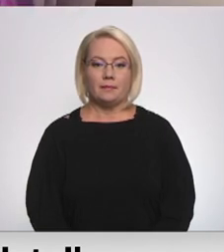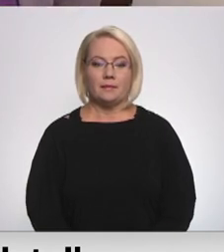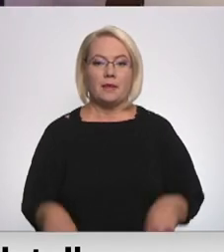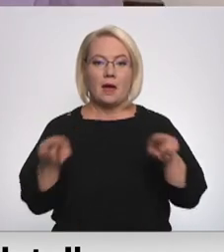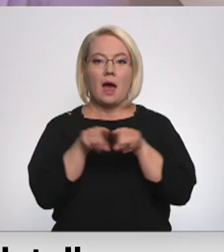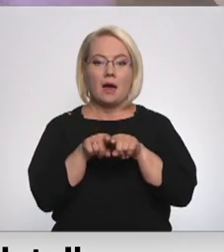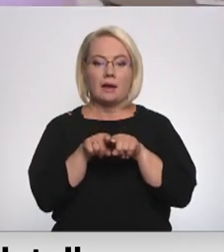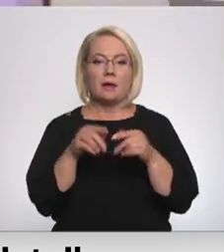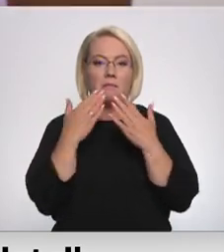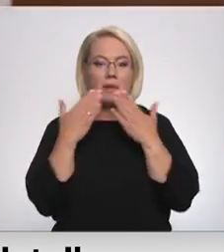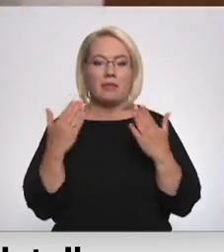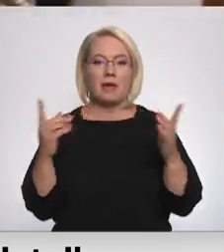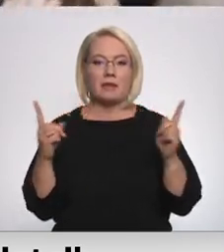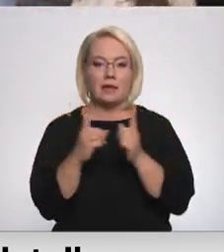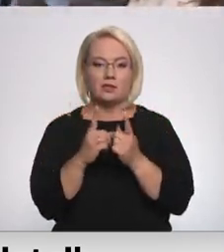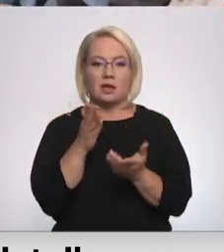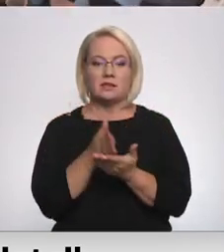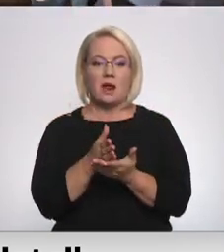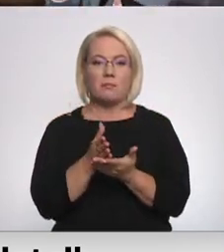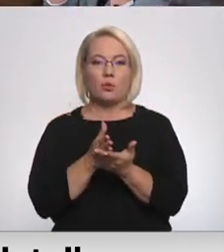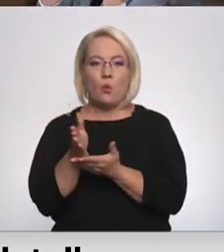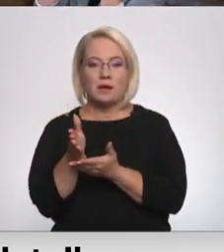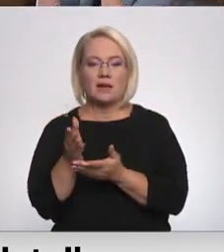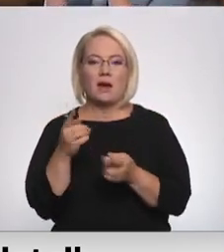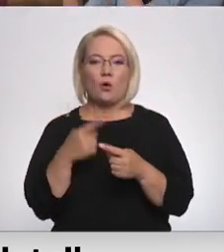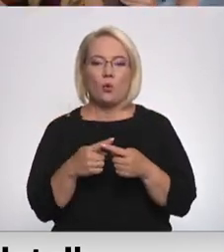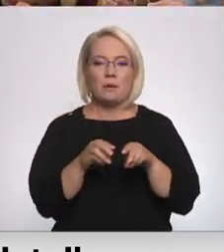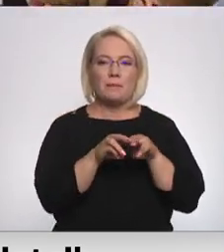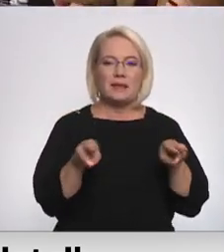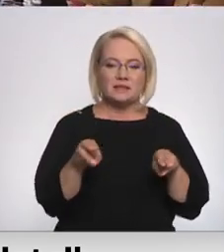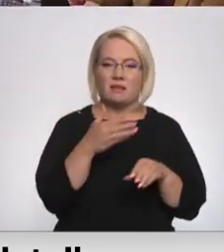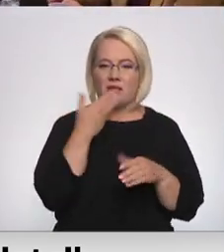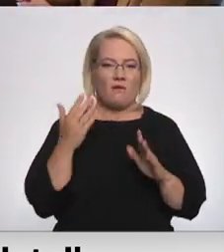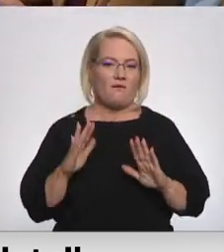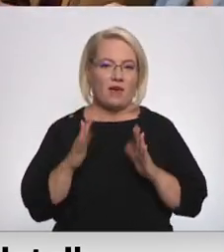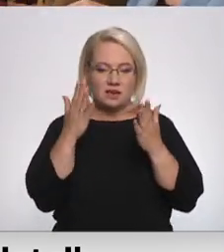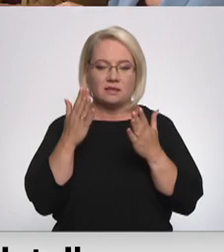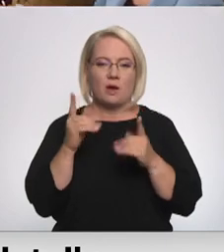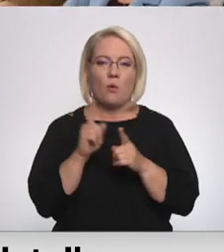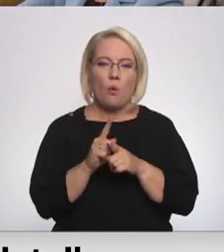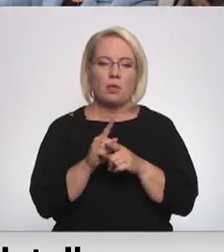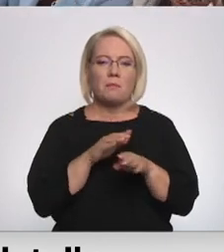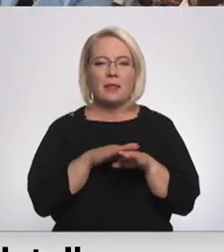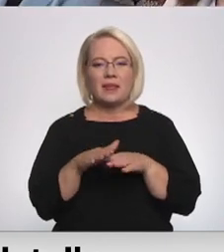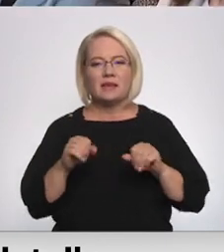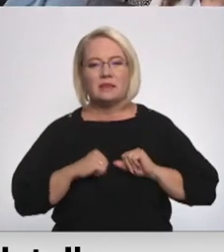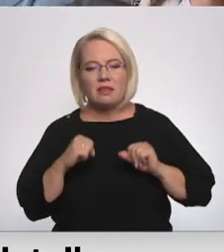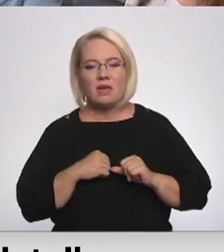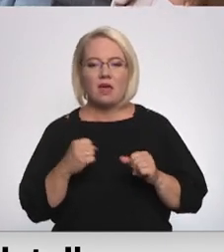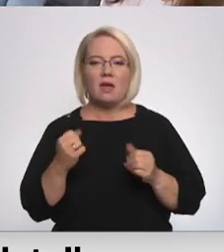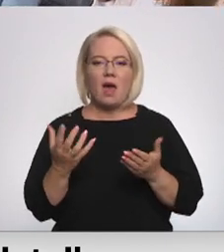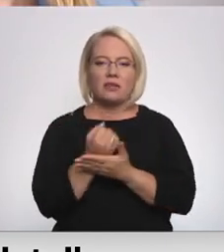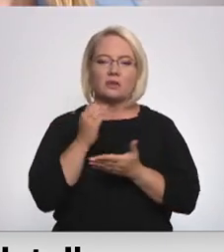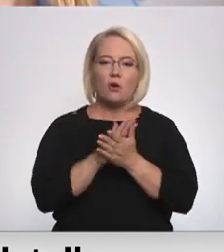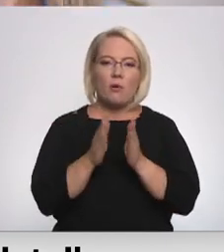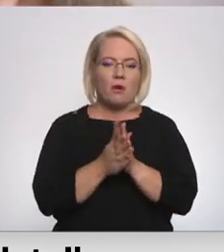Arī noslēdzošā tikšanās starp nozari un ministri ir bijusi nesekmīga un galīgie centieni rast kompromisus